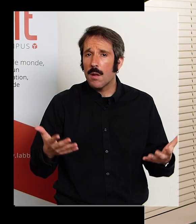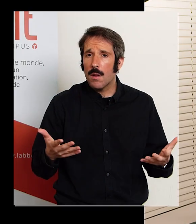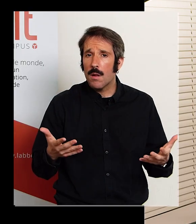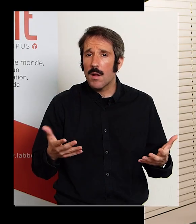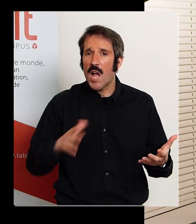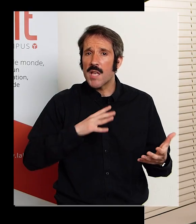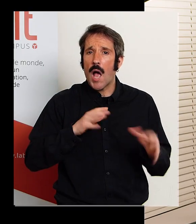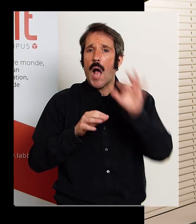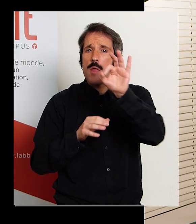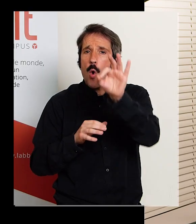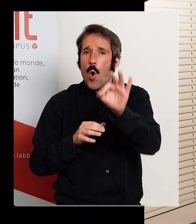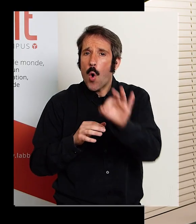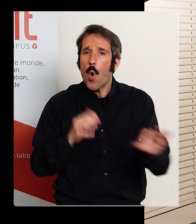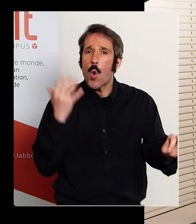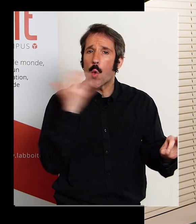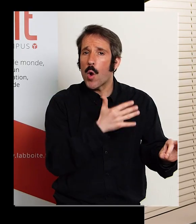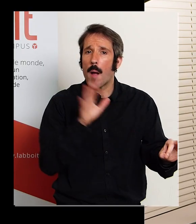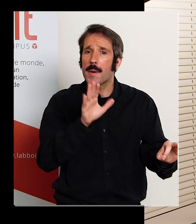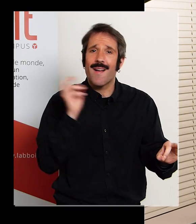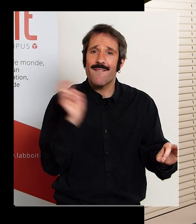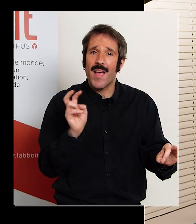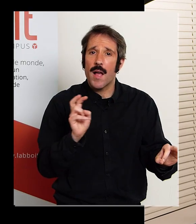Sur toute la machine, il y a les